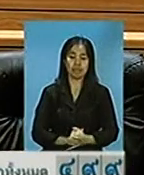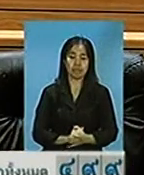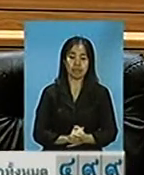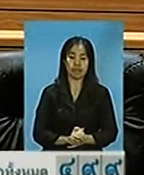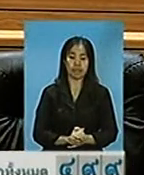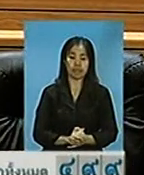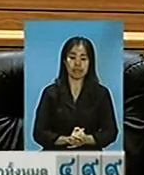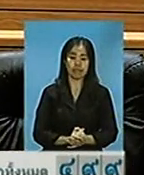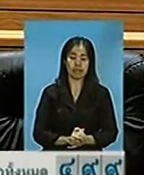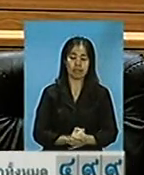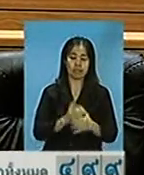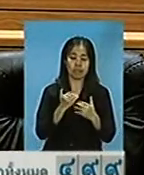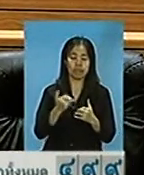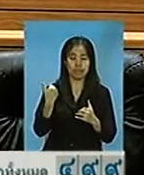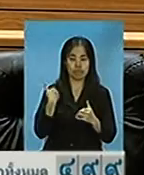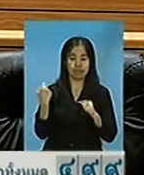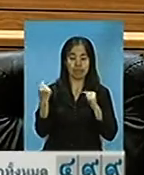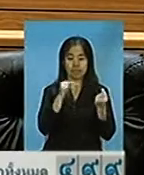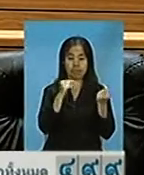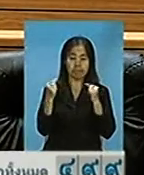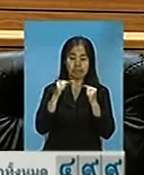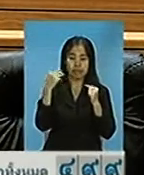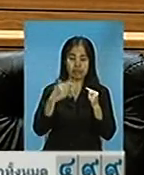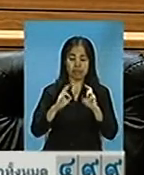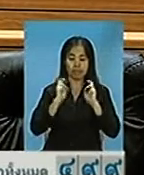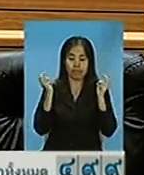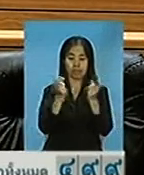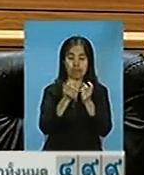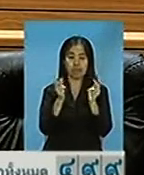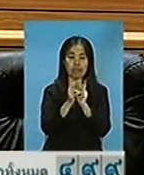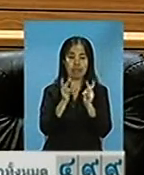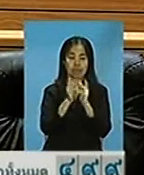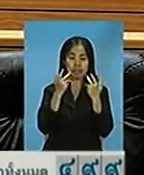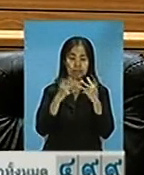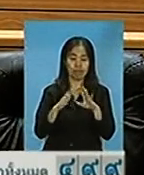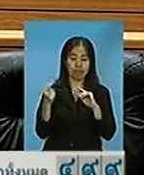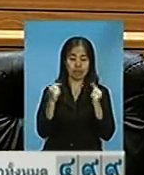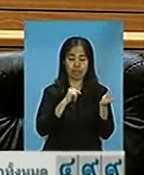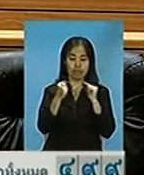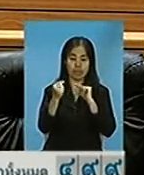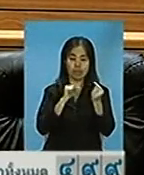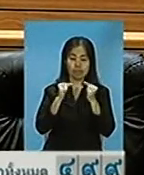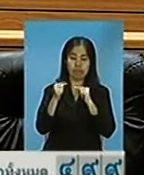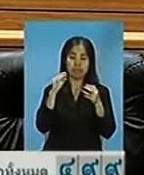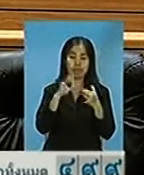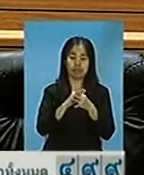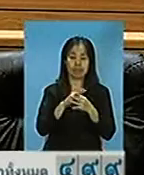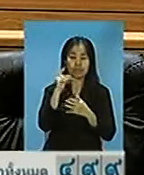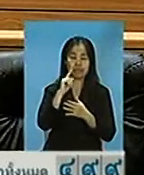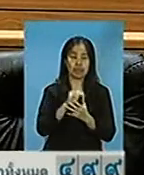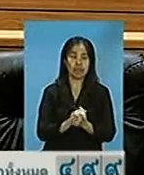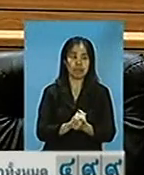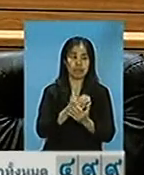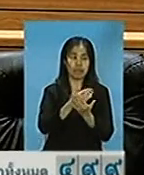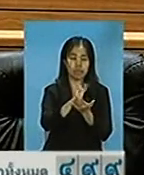นั้นเรื่องนี้ครับเราก็ได้ถกกันในกรรมการพอประมาณนะครับว่าที่เราจะให้มีเกี่ยวกับเรื่องของการแ